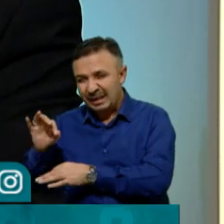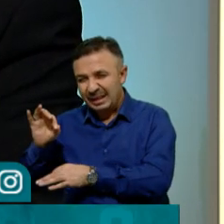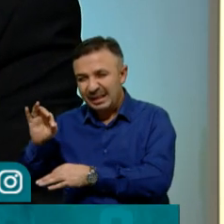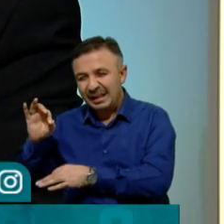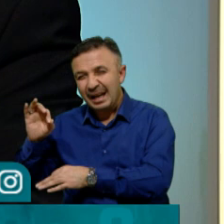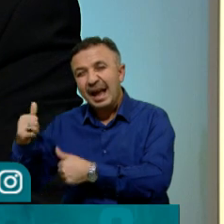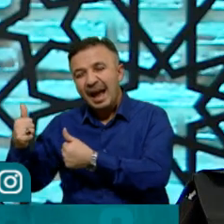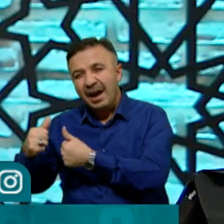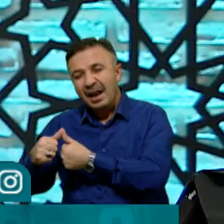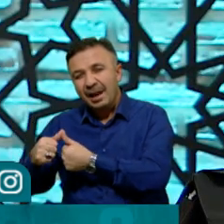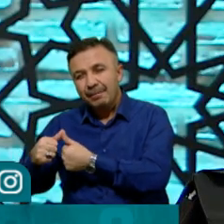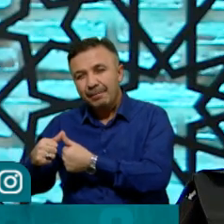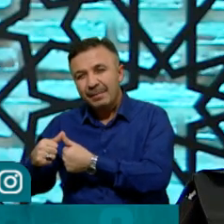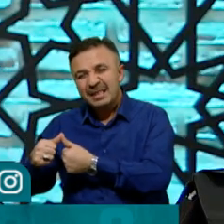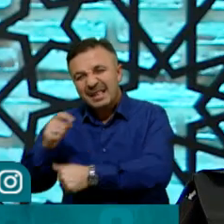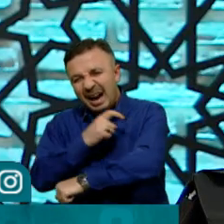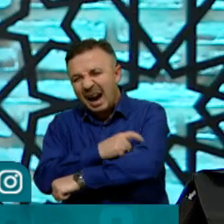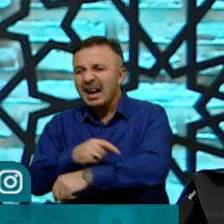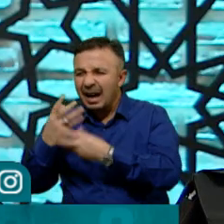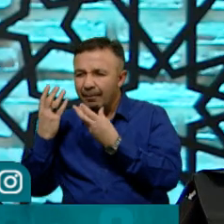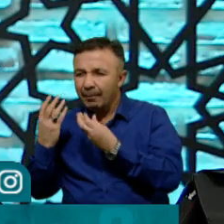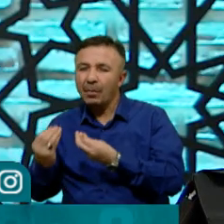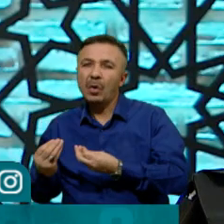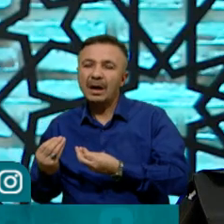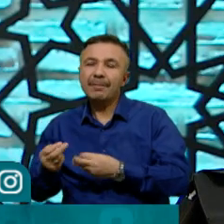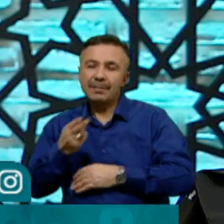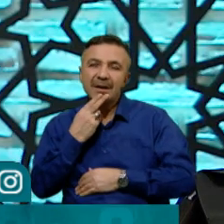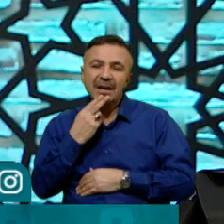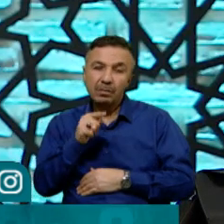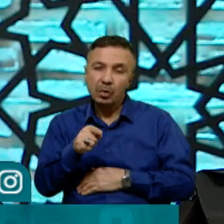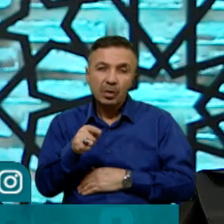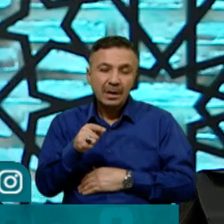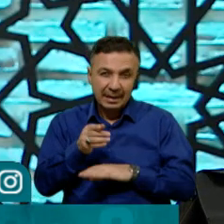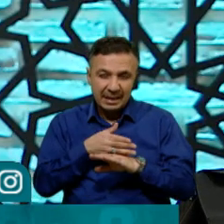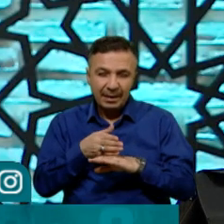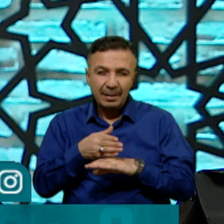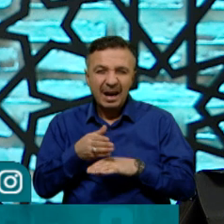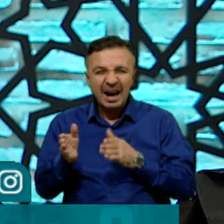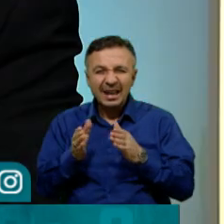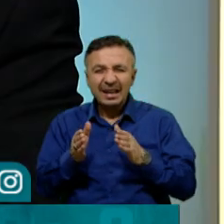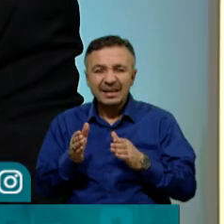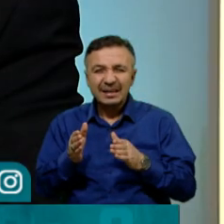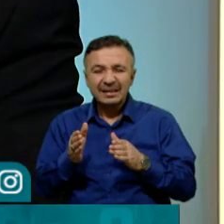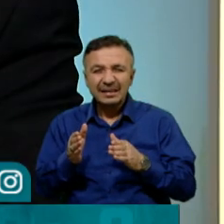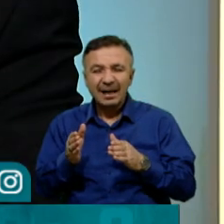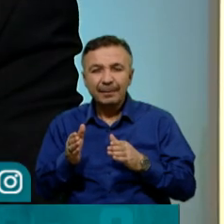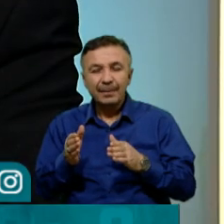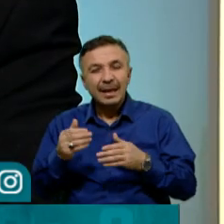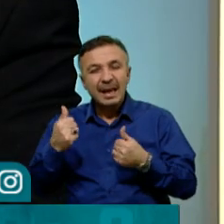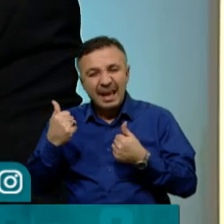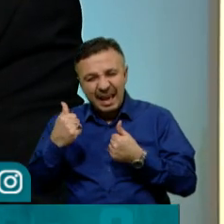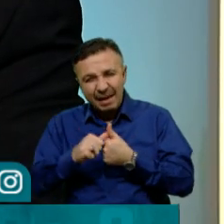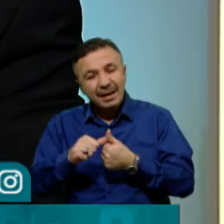olarak haram mı konumunda olan bir hanımefendidir Bundan dolayı aralarında ebedi bir evlilik